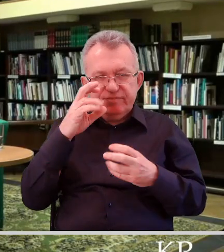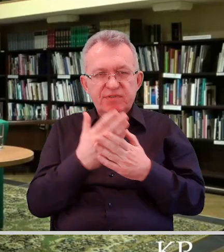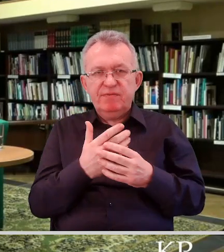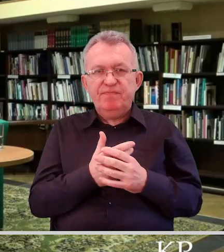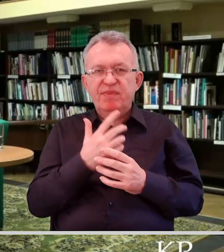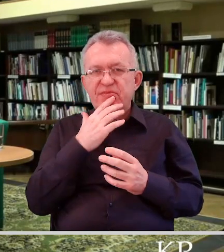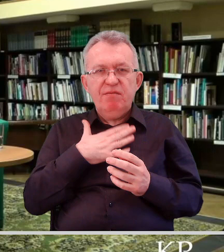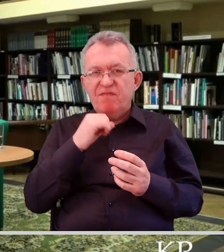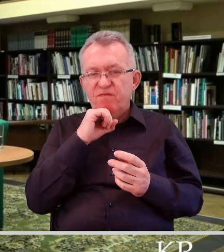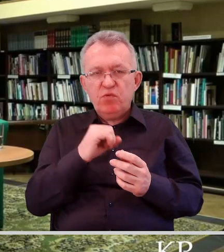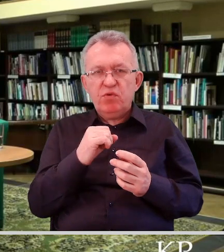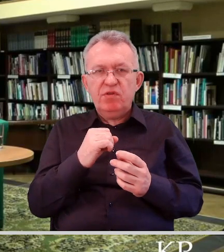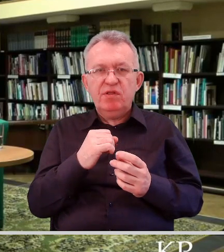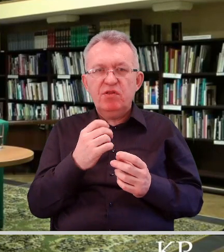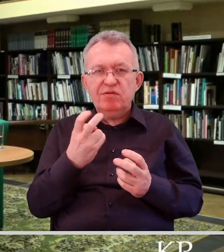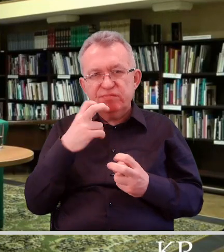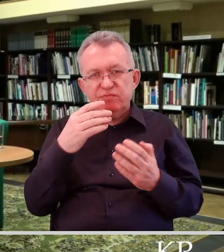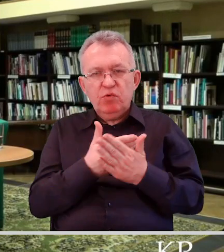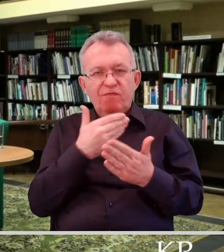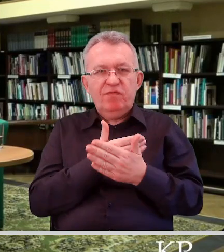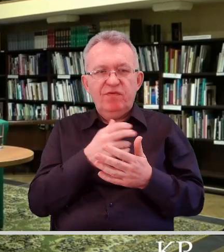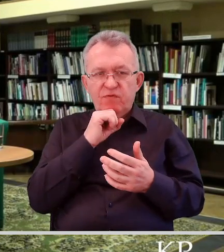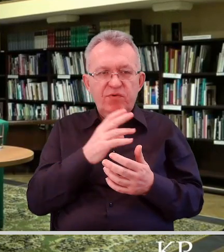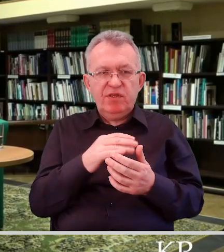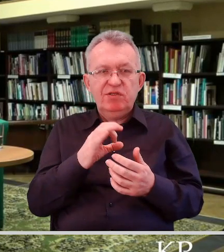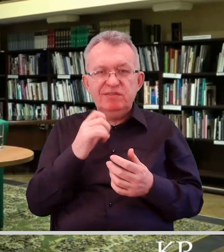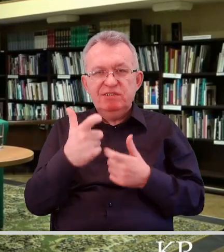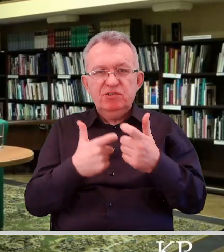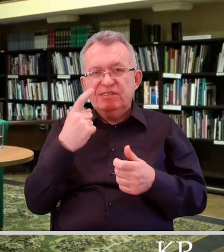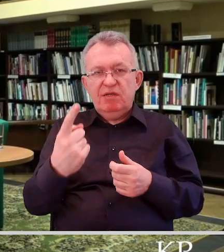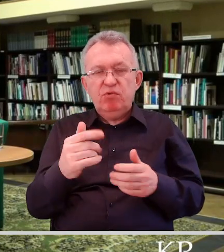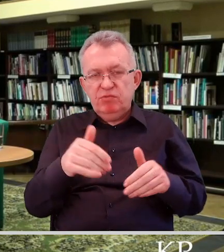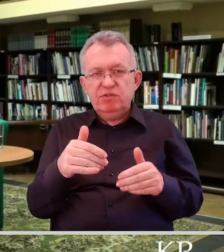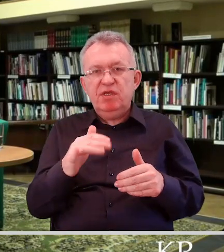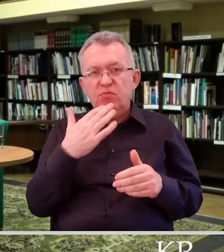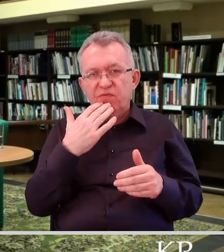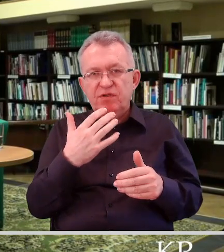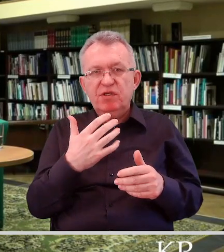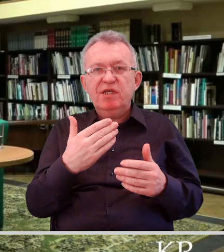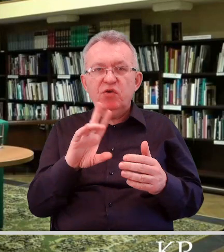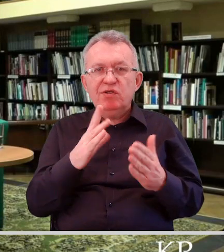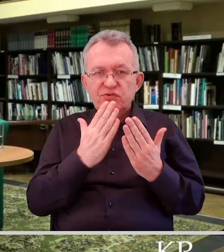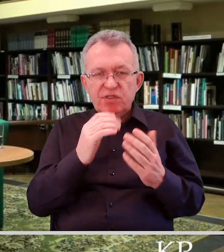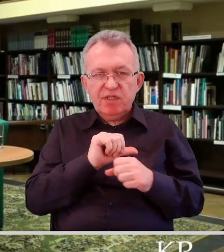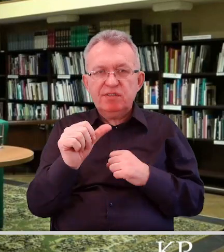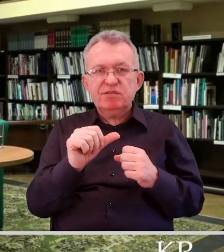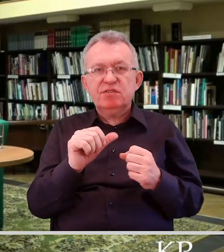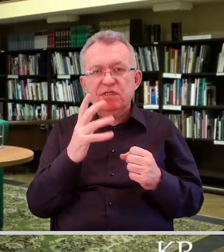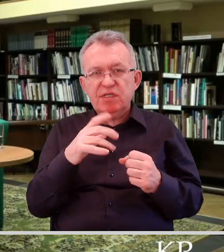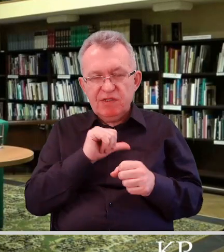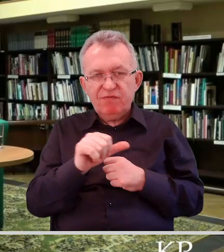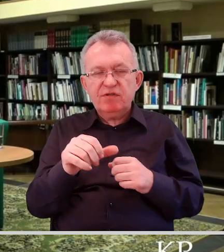wiem, nie konstruuję czegoś takiego. Być może to się samo robi, tak jak mówisz, jeżeli jest coś czytelne, to prawdopodobnie wyszło gdzieś